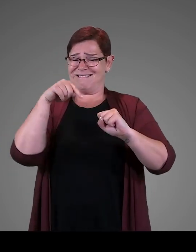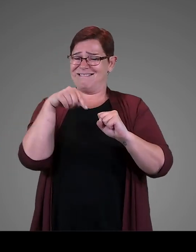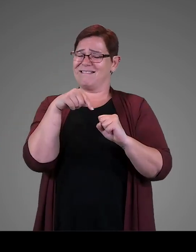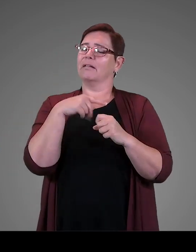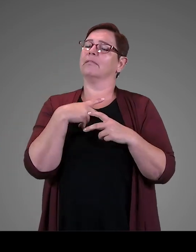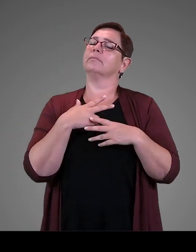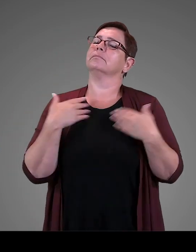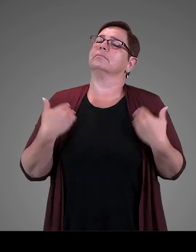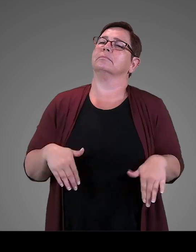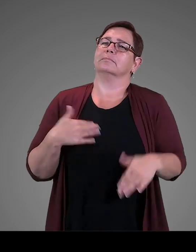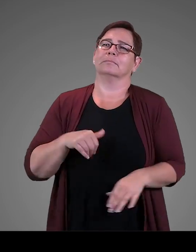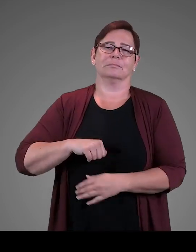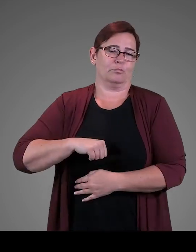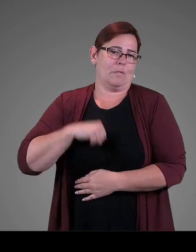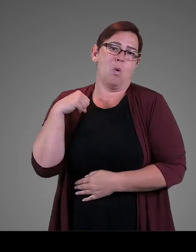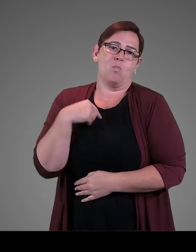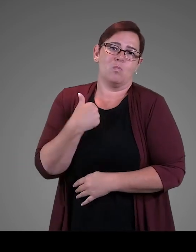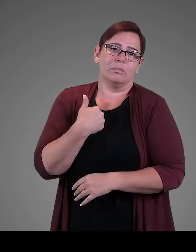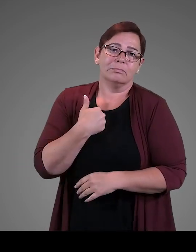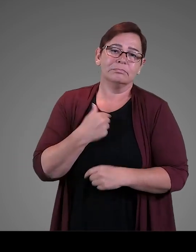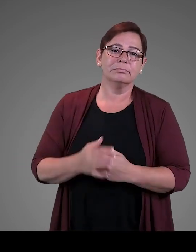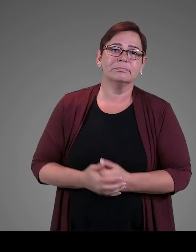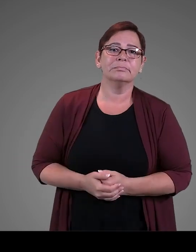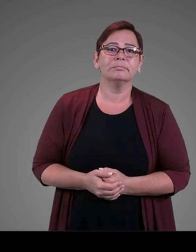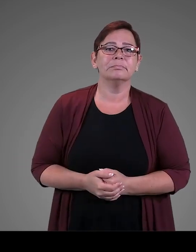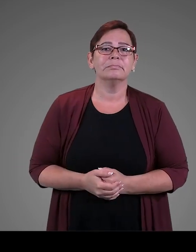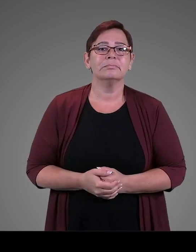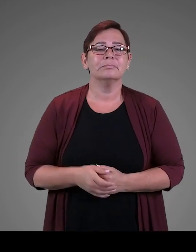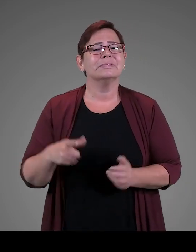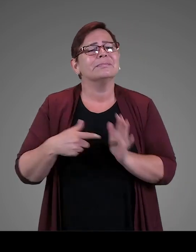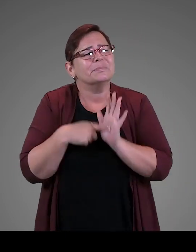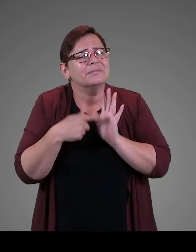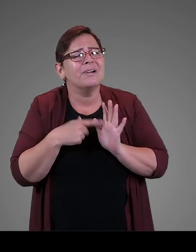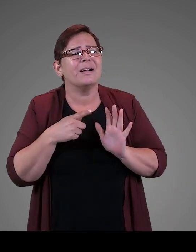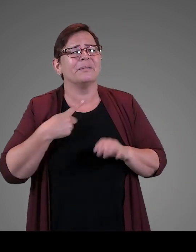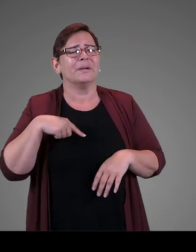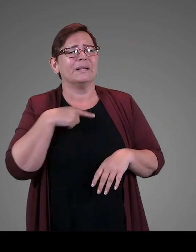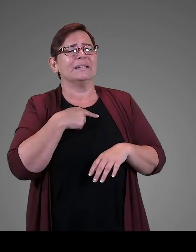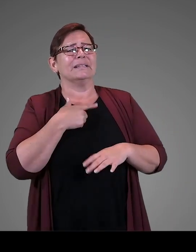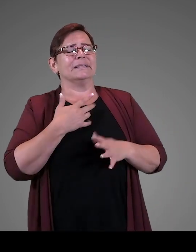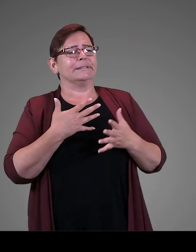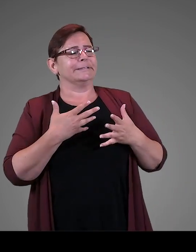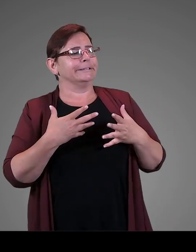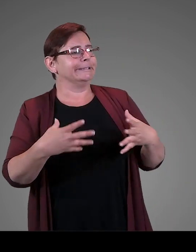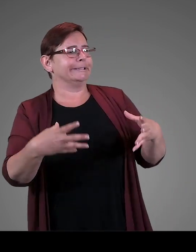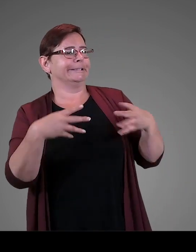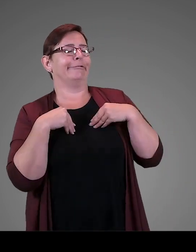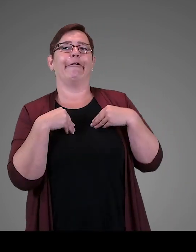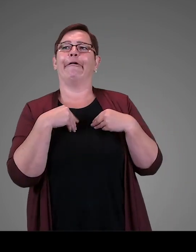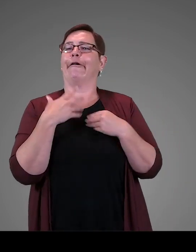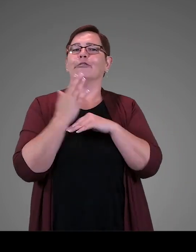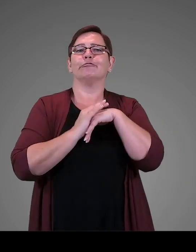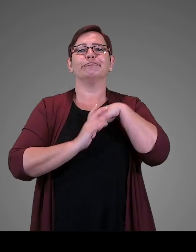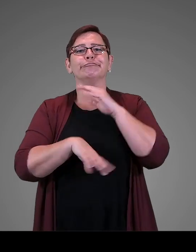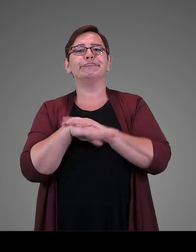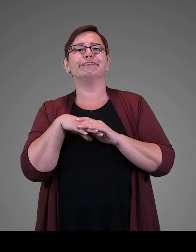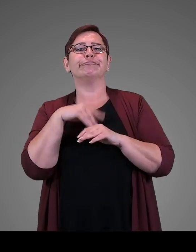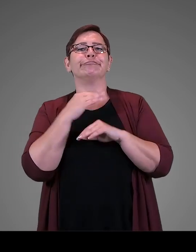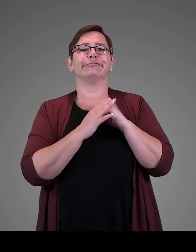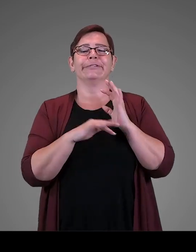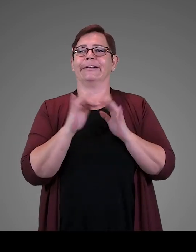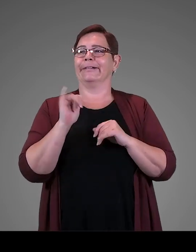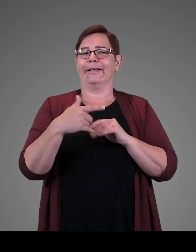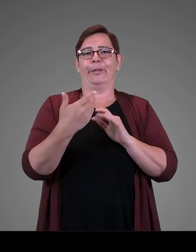On prend pour acquis des fois, que juste le fait à travers nous, les artistes sont